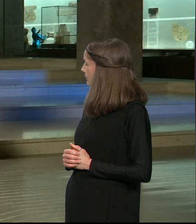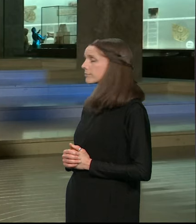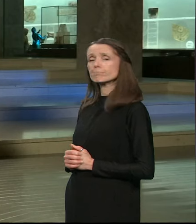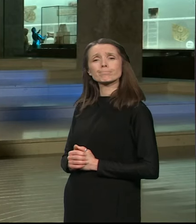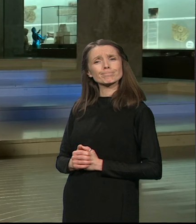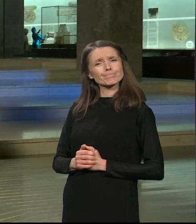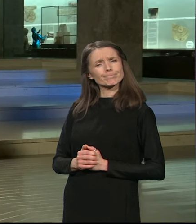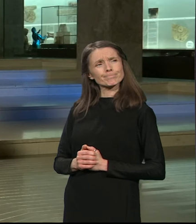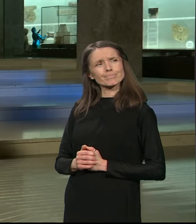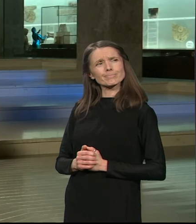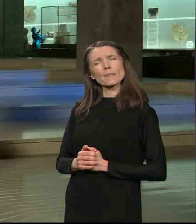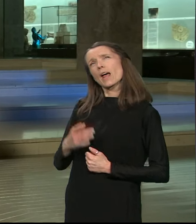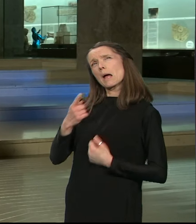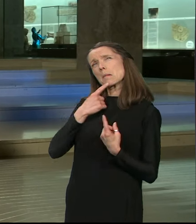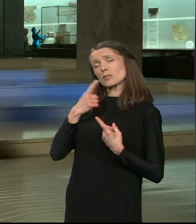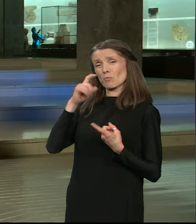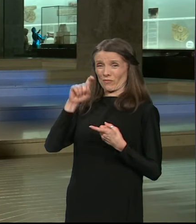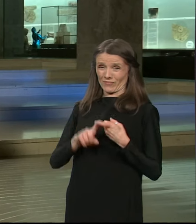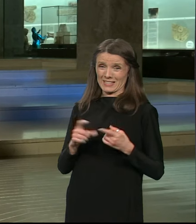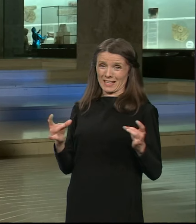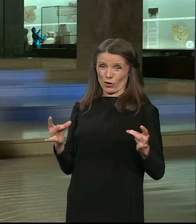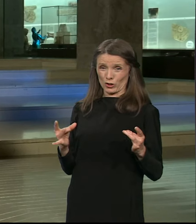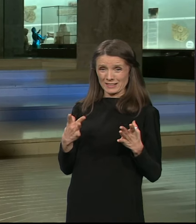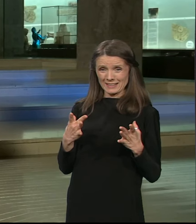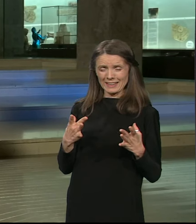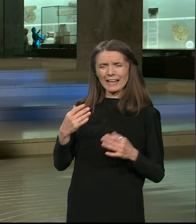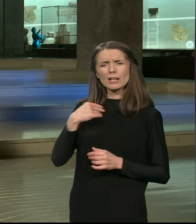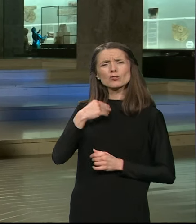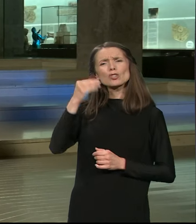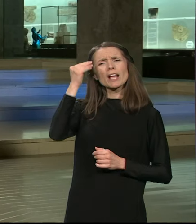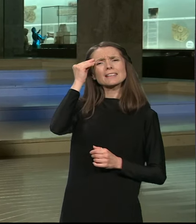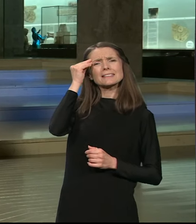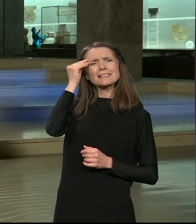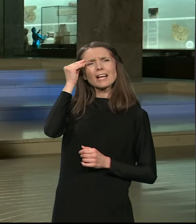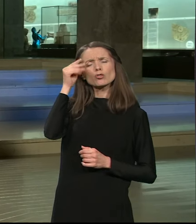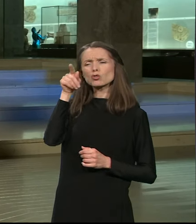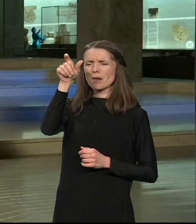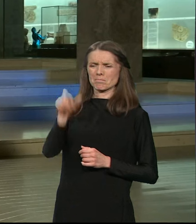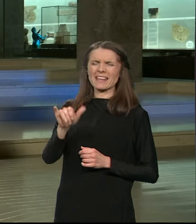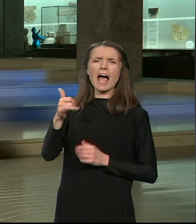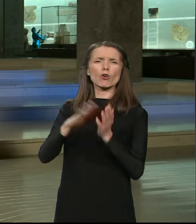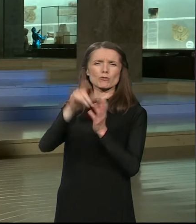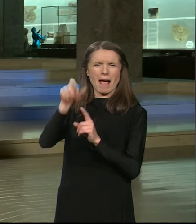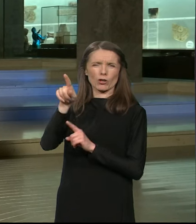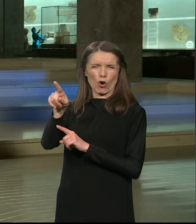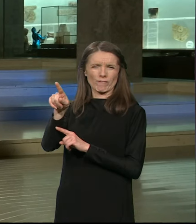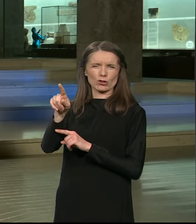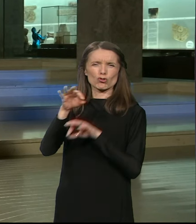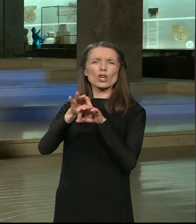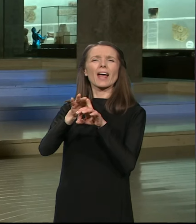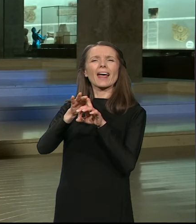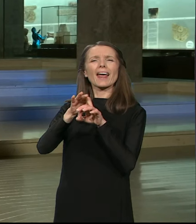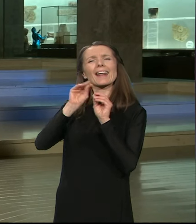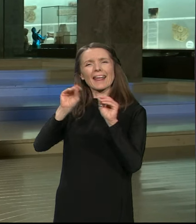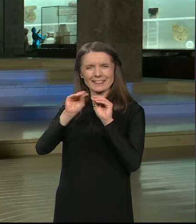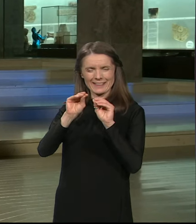Kad govorimo o pojmu sreće, sećam se da me jednom, Jagoš me jednom pitao nešto. Ja